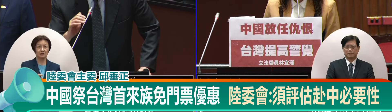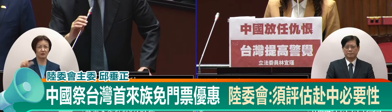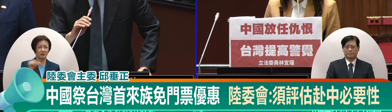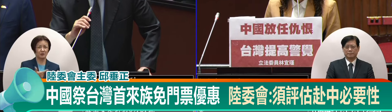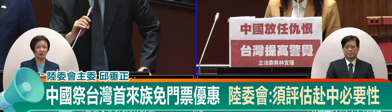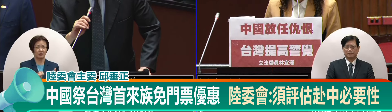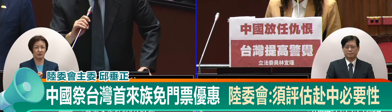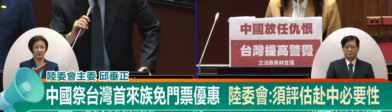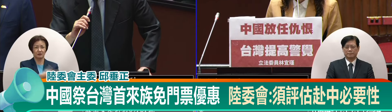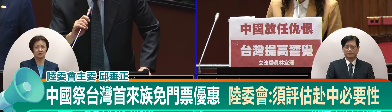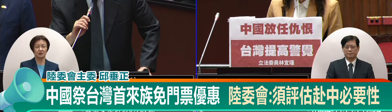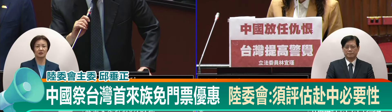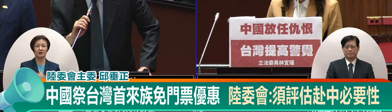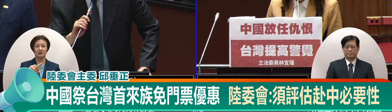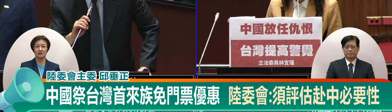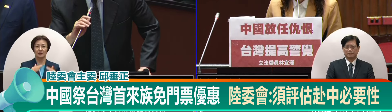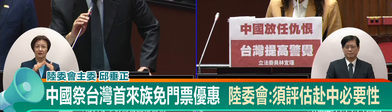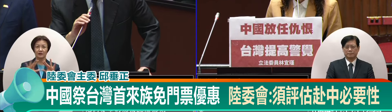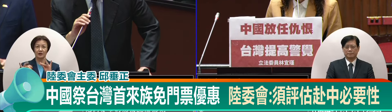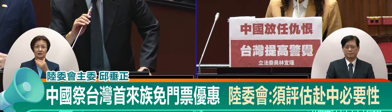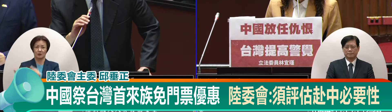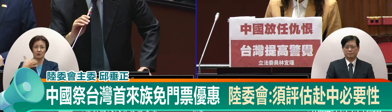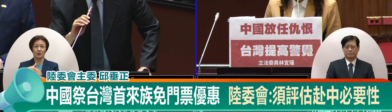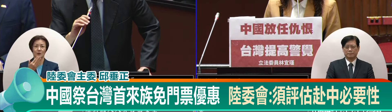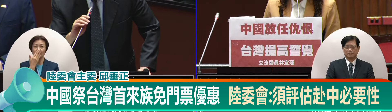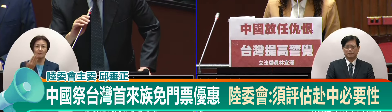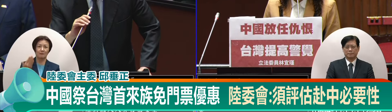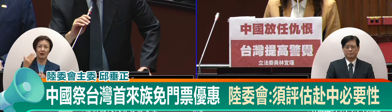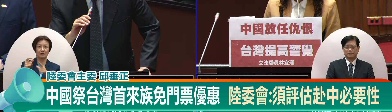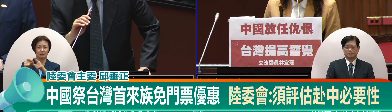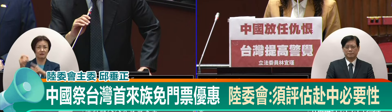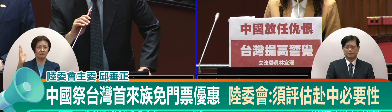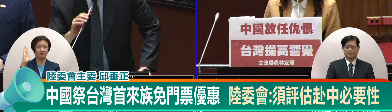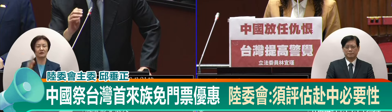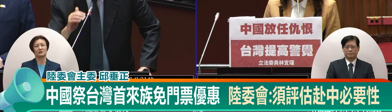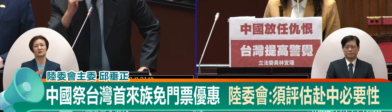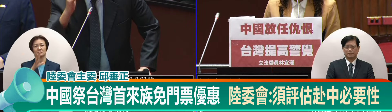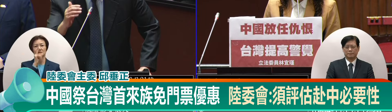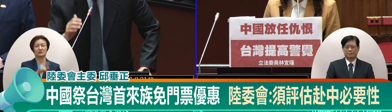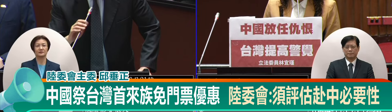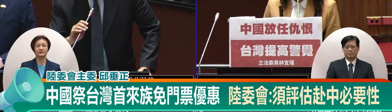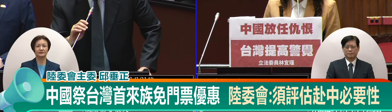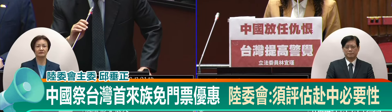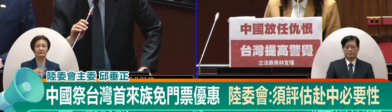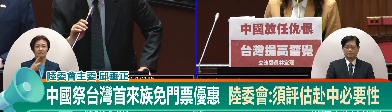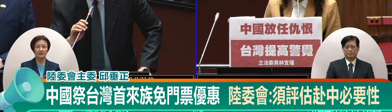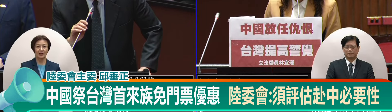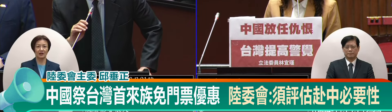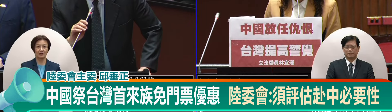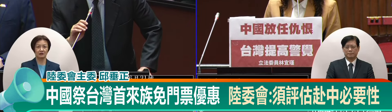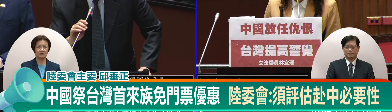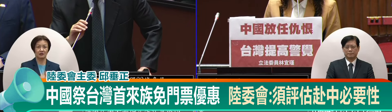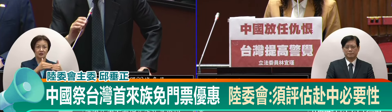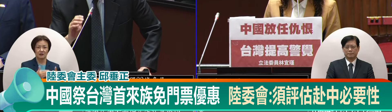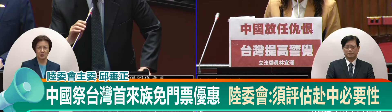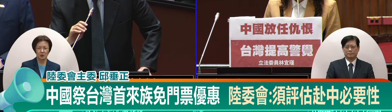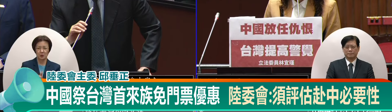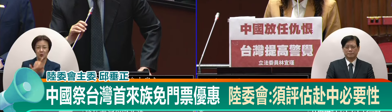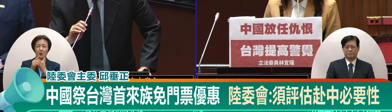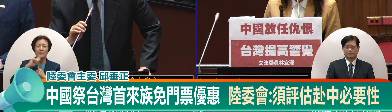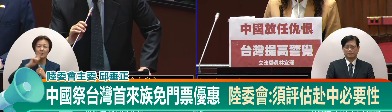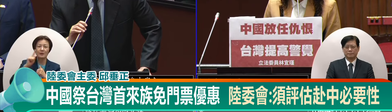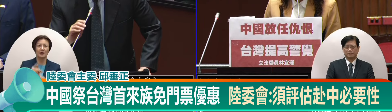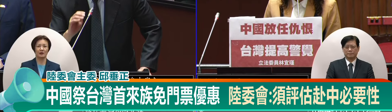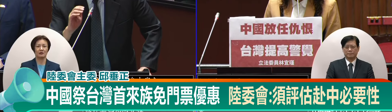有没收财产，这些相当不文明的制度设计。所以我们加上又鼓励举报，所以我们呼吁国